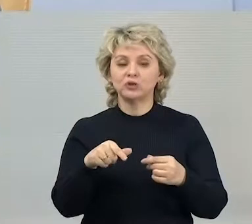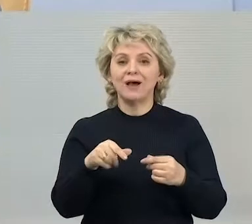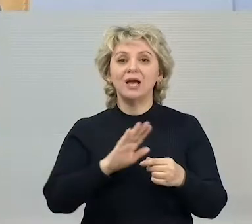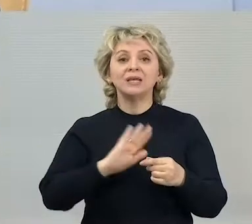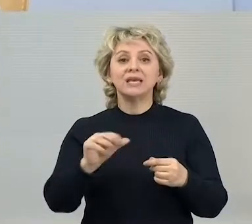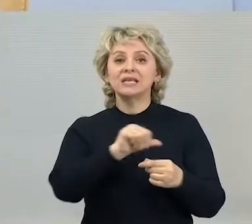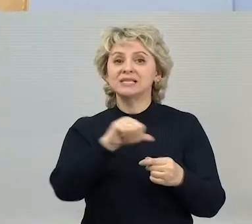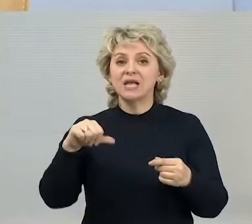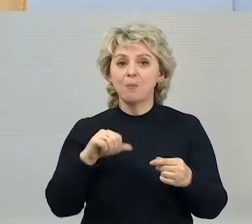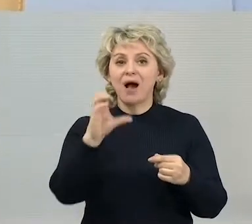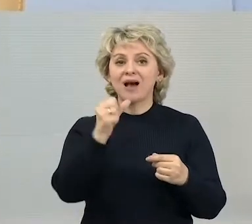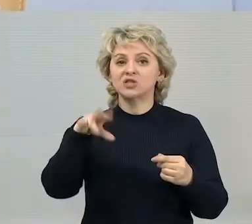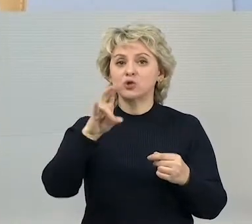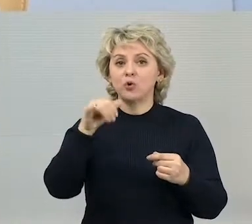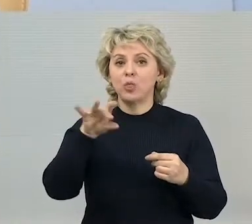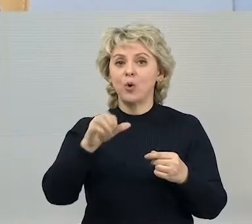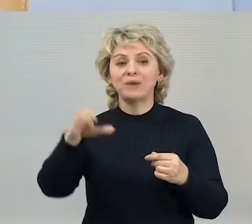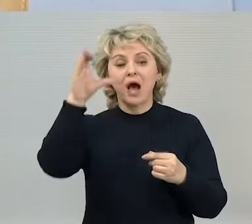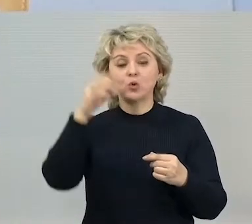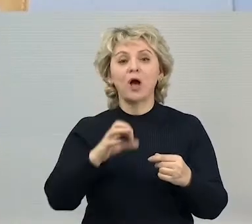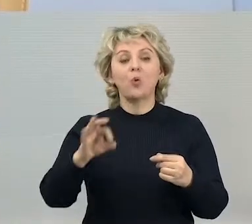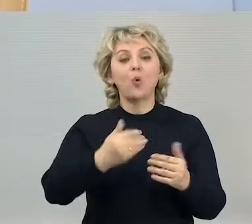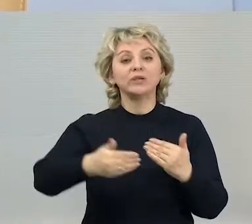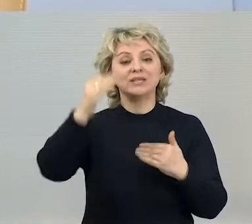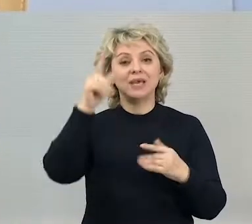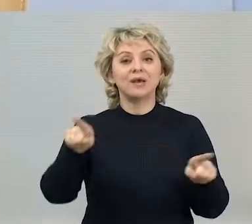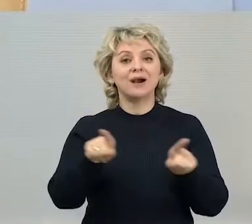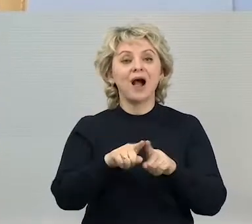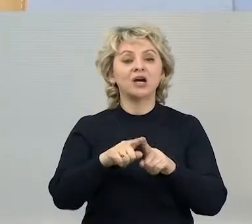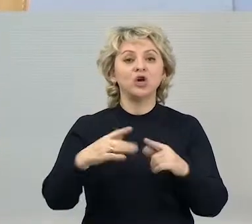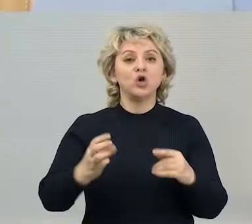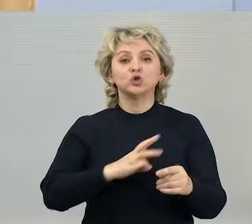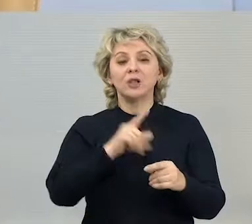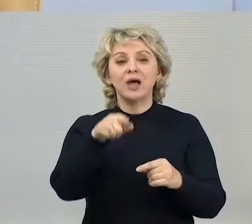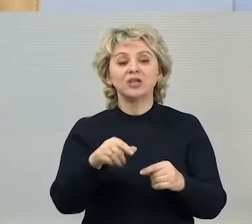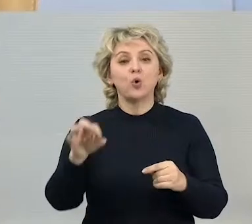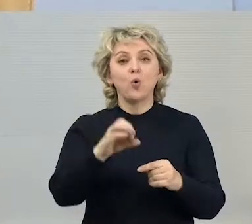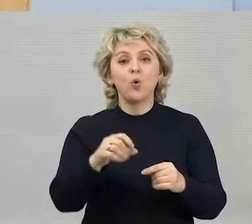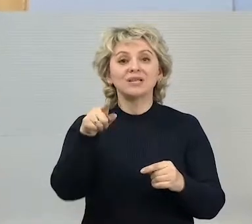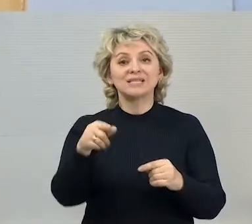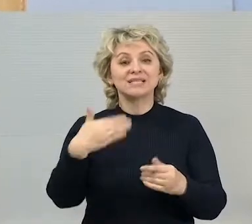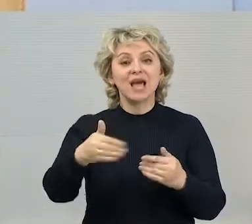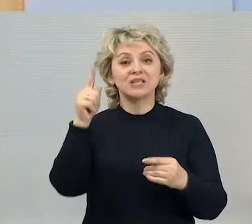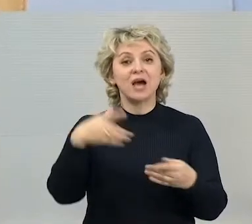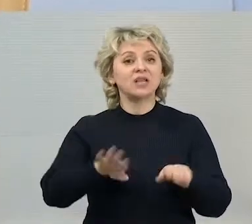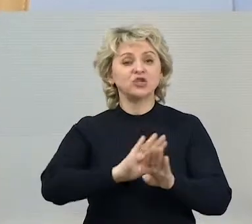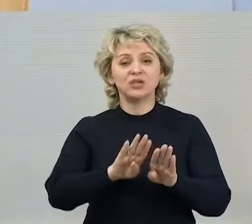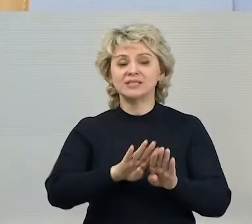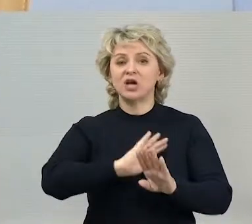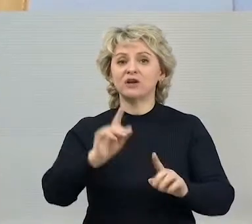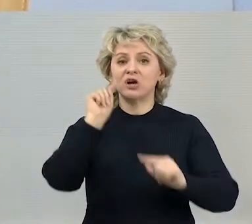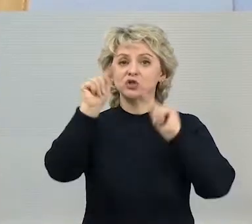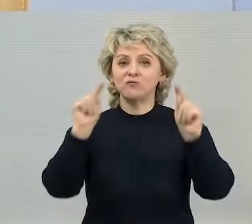не сама астрономия, как вот наука о небе, а как стимул к любознательности, понимаете? Она ведь не замыкается на там